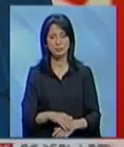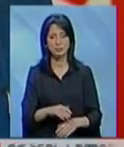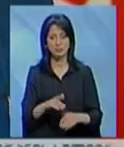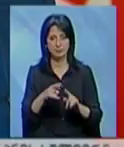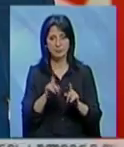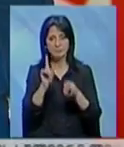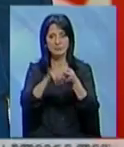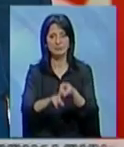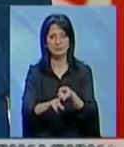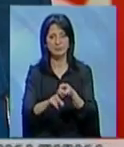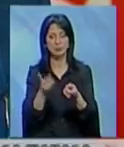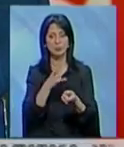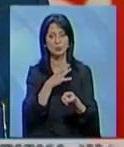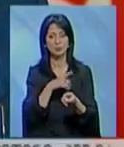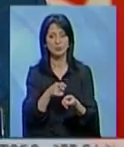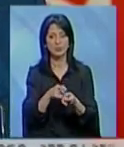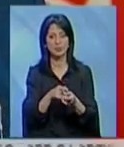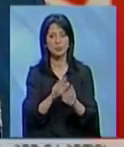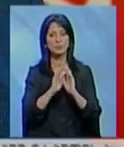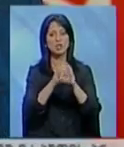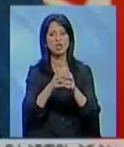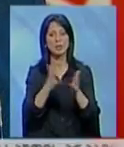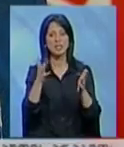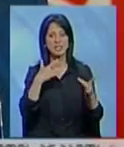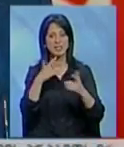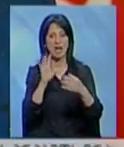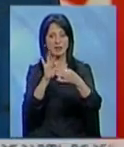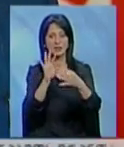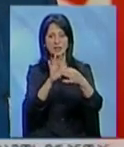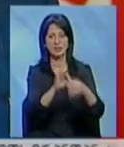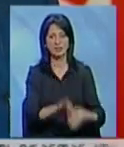ფეხი მოვიკიდოთ იმ სოფლიოს დიდი თეატრების ოჯახში.